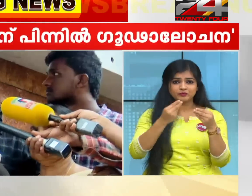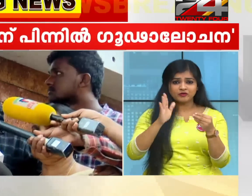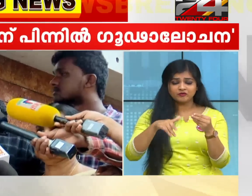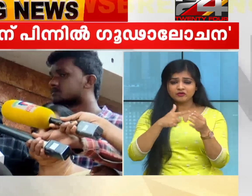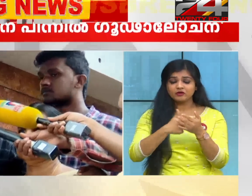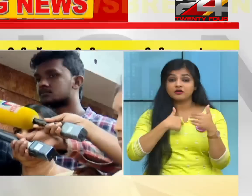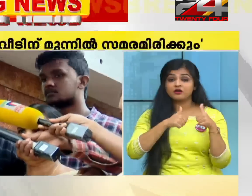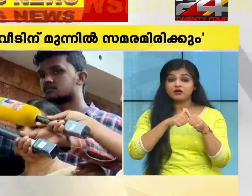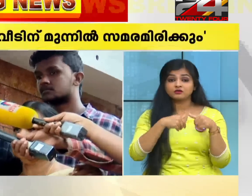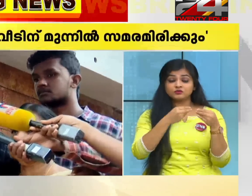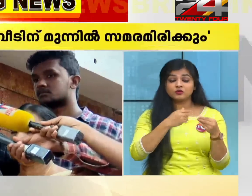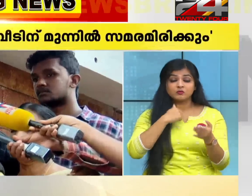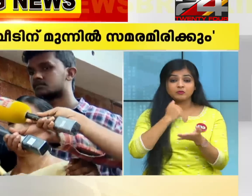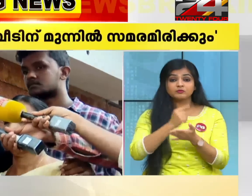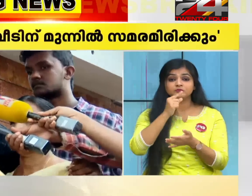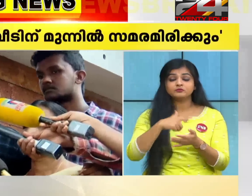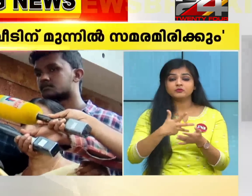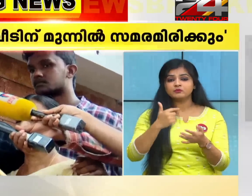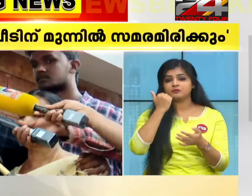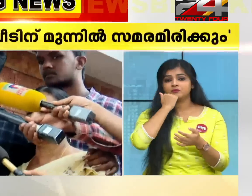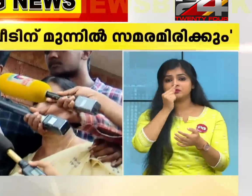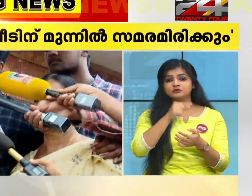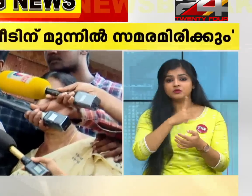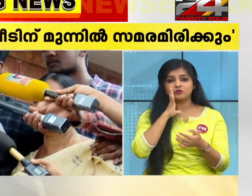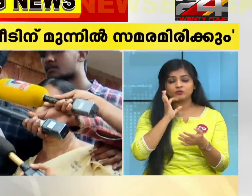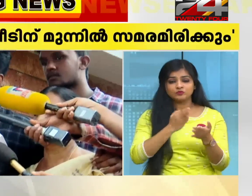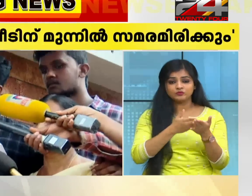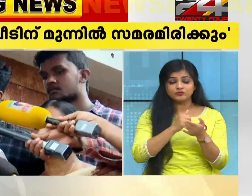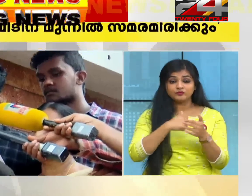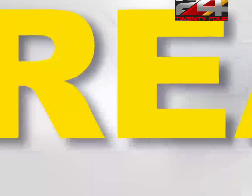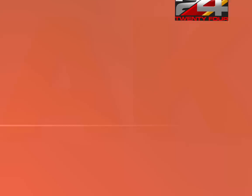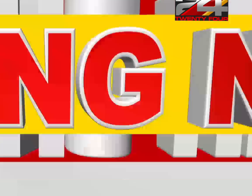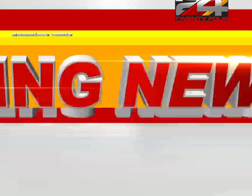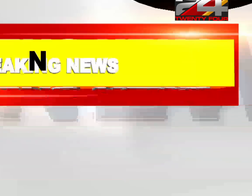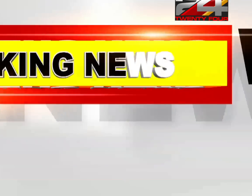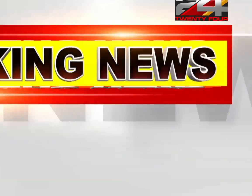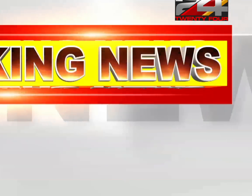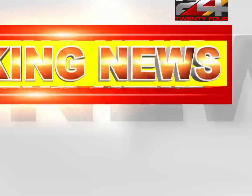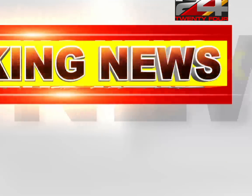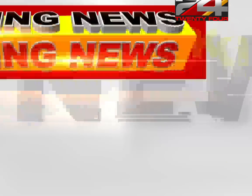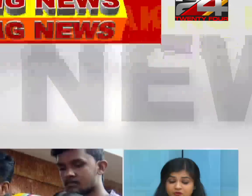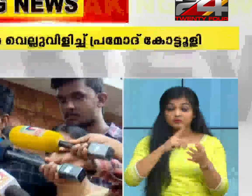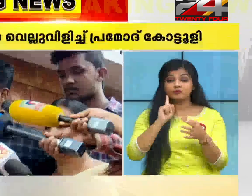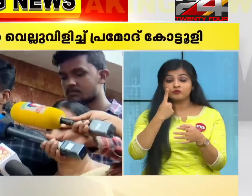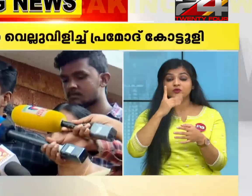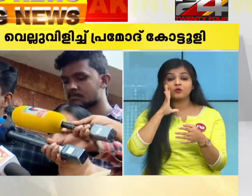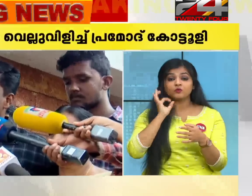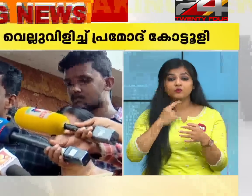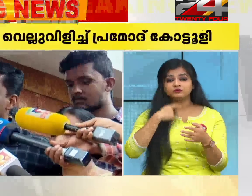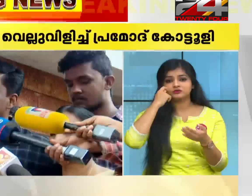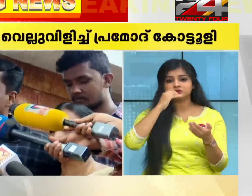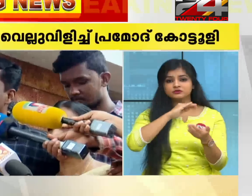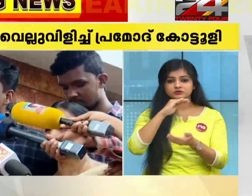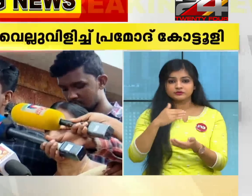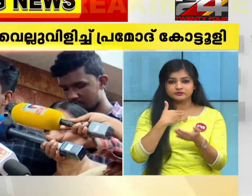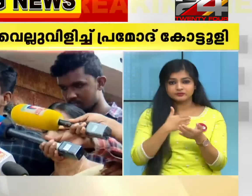ഒരാൾ എൻ്റെ അമ്മ മാത്രമാണ്. നിങ്ങൾ മനസ്സിലാക്കൂ. ഞാൻ ഏരിയ കമ്മിറ്റി അംഗമോ എന്തോ ആവട്ടെ, ഞാൻ ഒരു മകനാണ്. മനസ്സിലായി? ഞാനൊരു